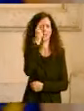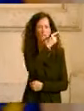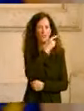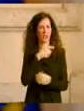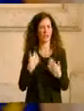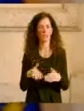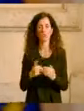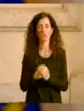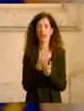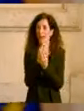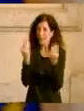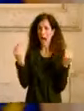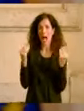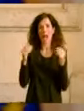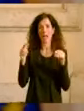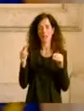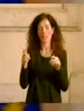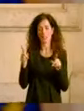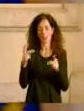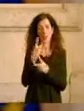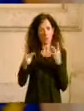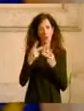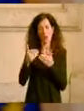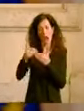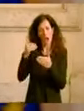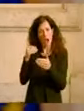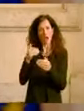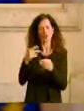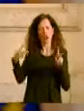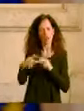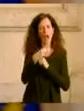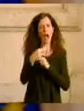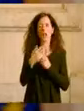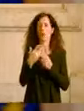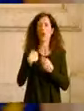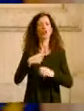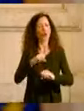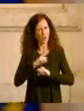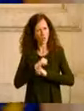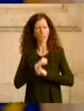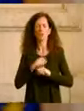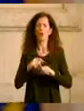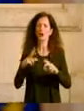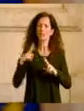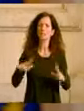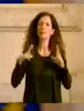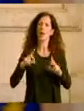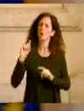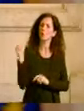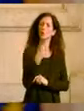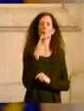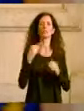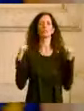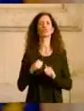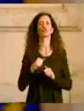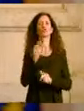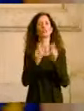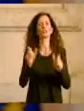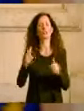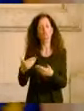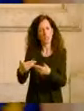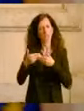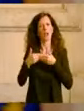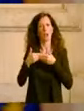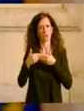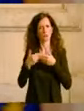Io spero davvero che tutti i cittadini ci daranno la forza, ci sosterranno per superare le resistenze. A